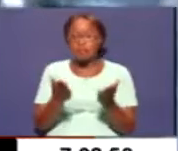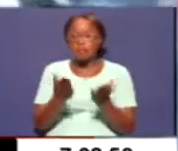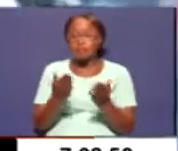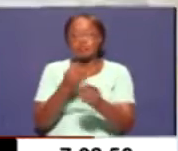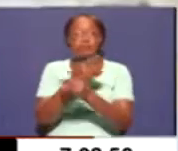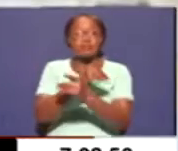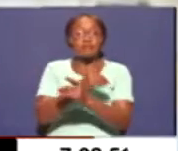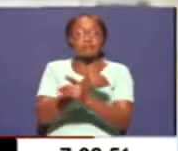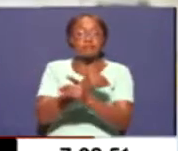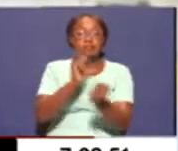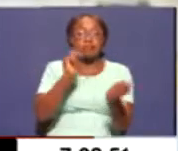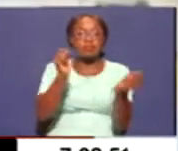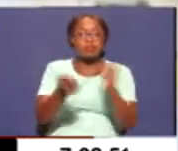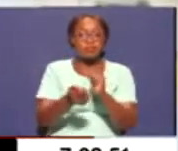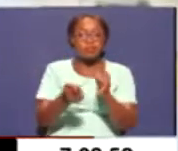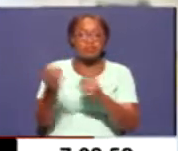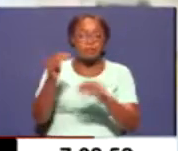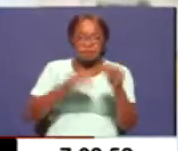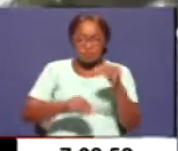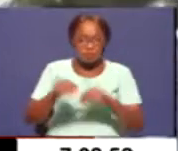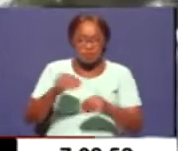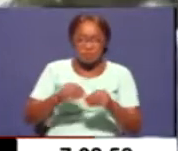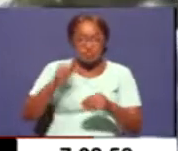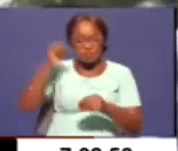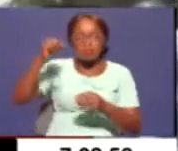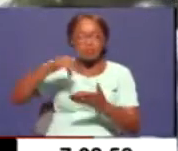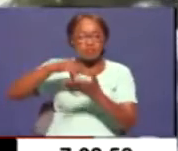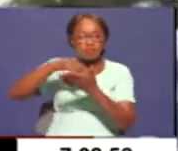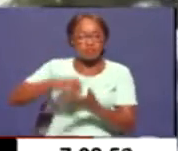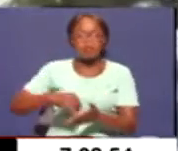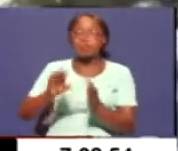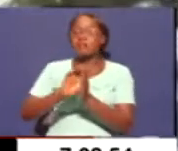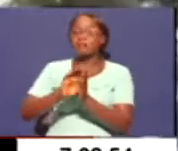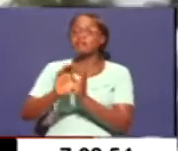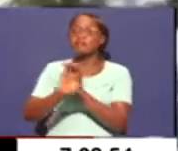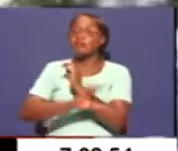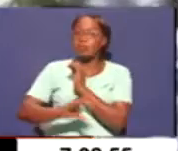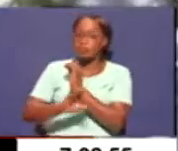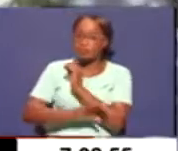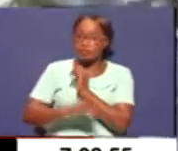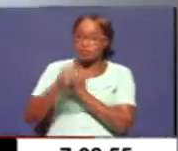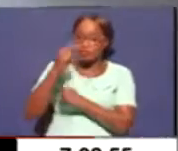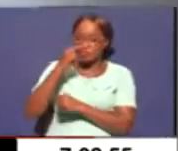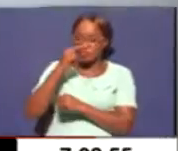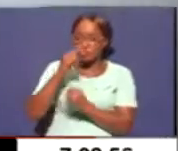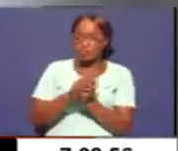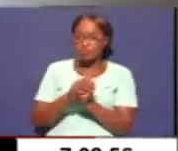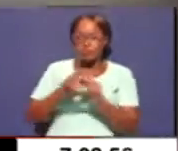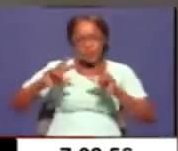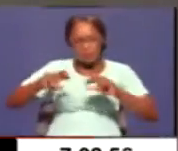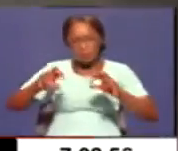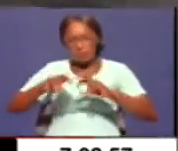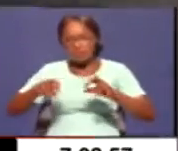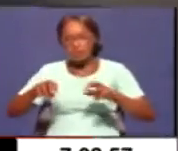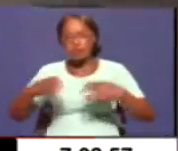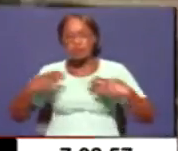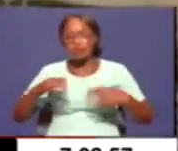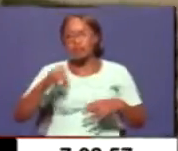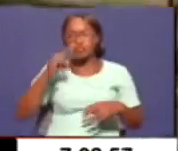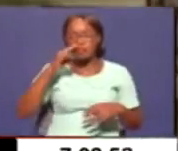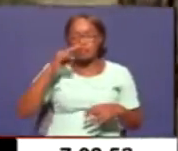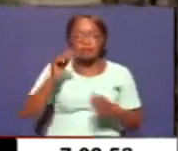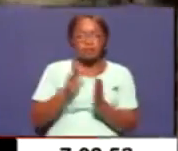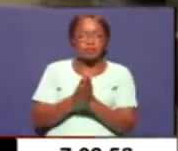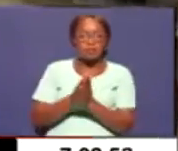hayo akisema yalichangiwa na mzozo wa kisiasa nchini humo. Wanajeshi wameripotiwa kufanya msako kwenye makazi ya watu mjini Khartoum